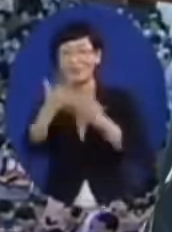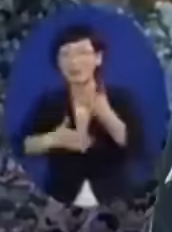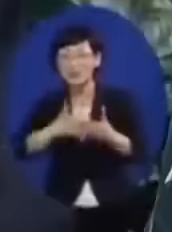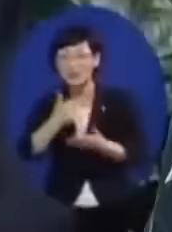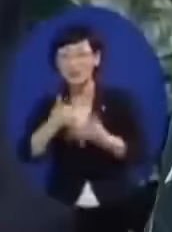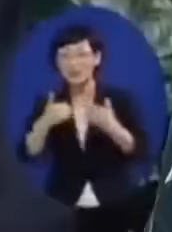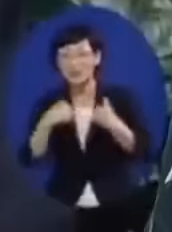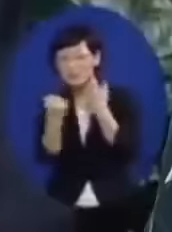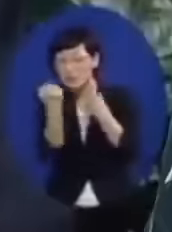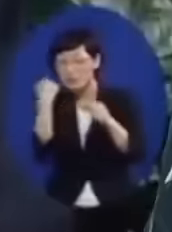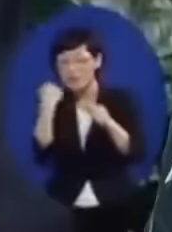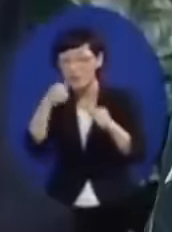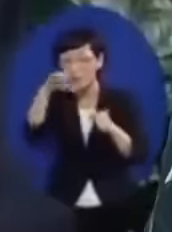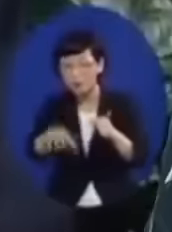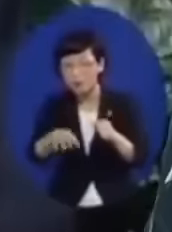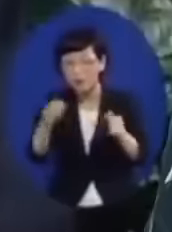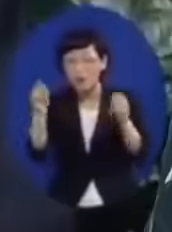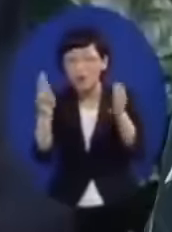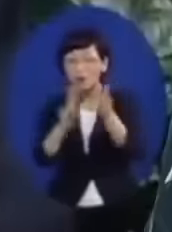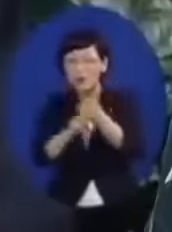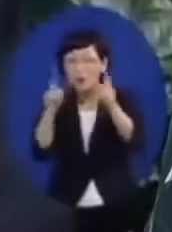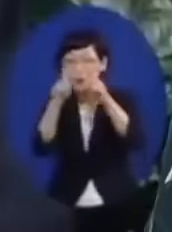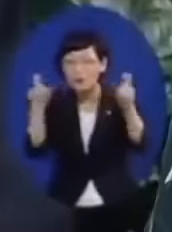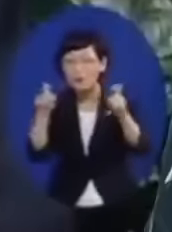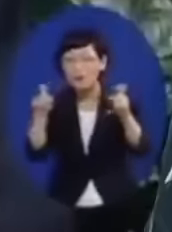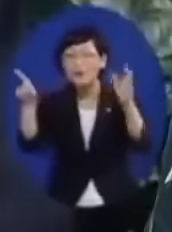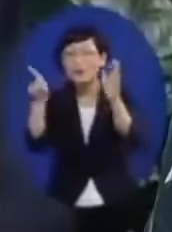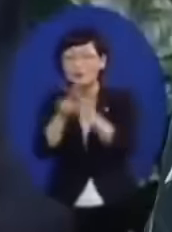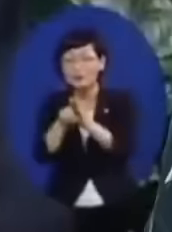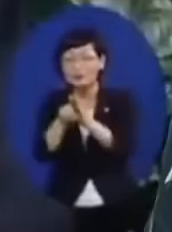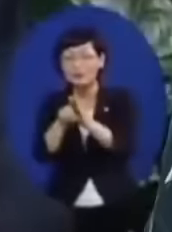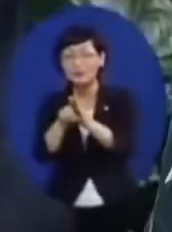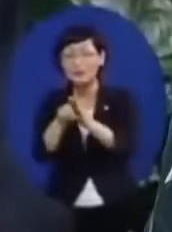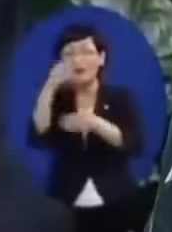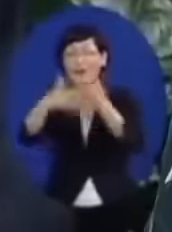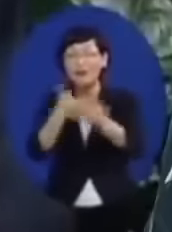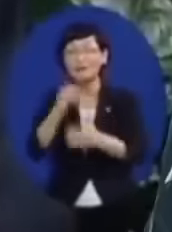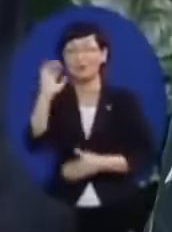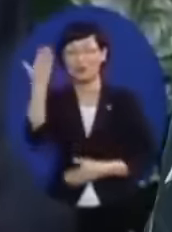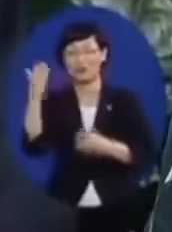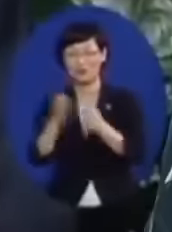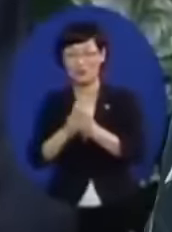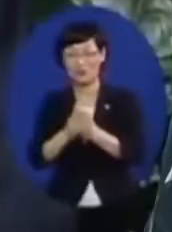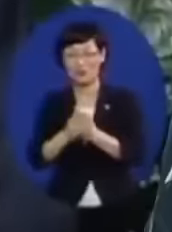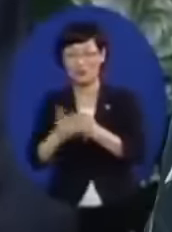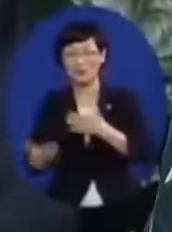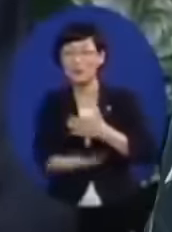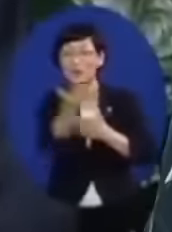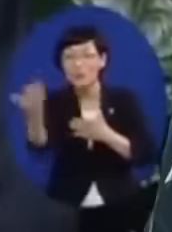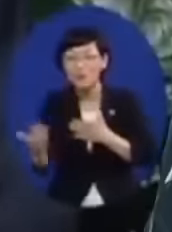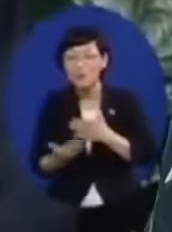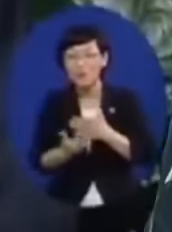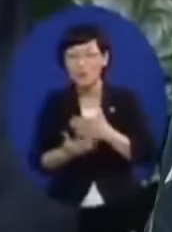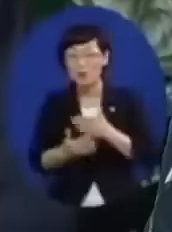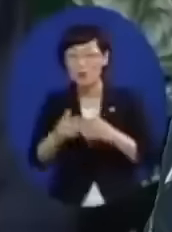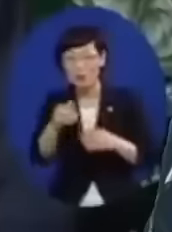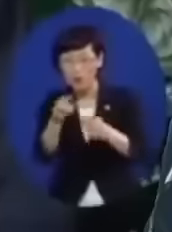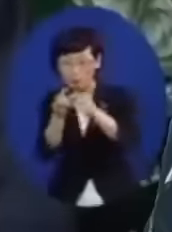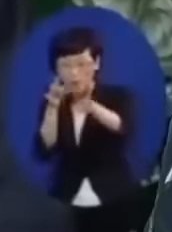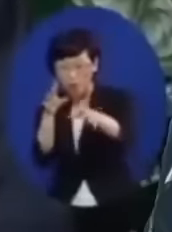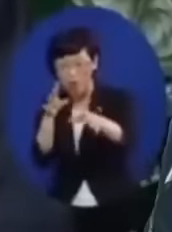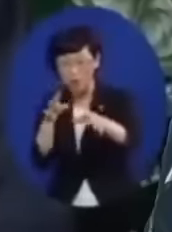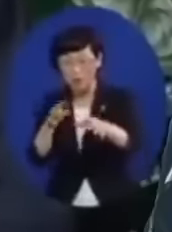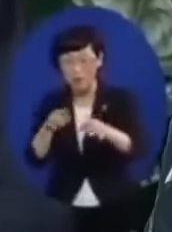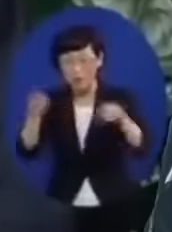하나님은 나의 피난처요 요새요 의리하는 하나님이 되시니 저는 여러분을 새 사냥꾼의 올무에서와